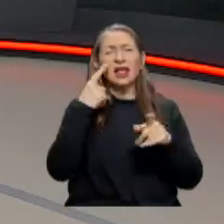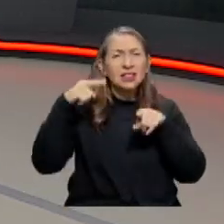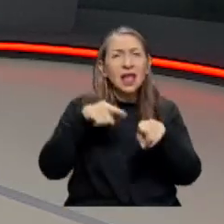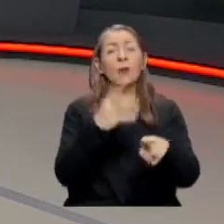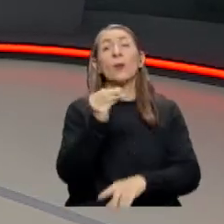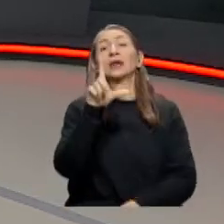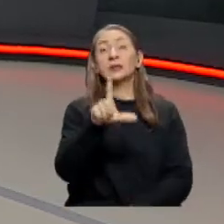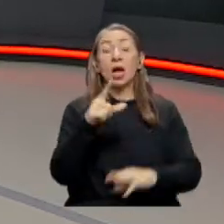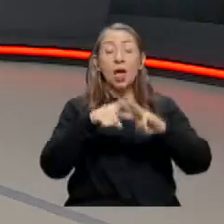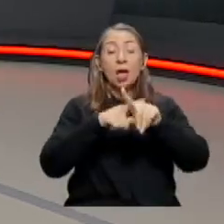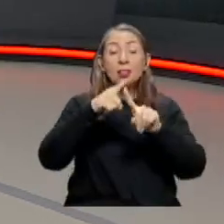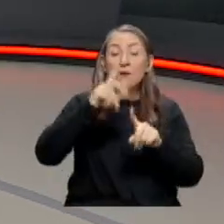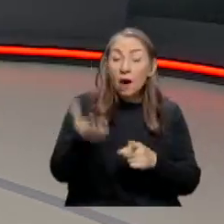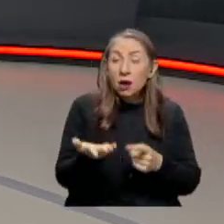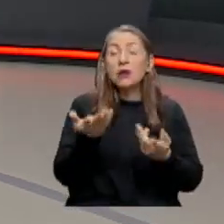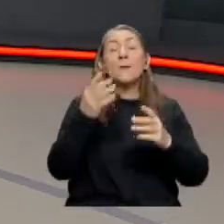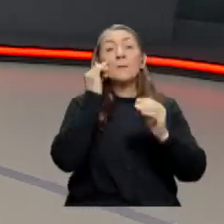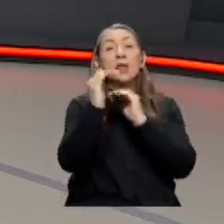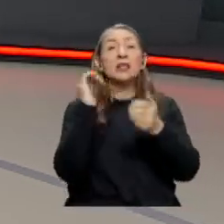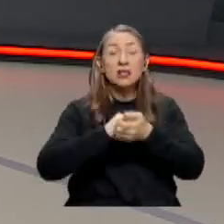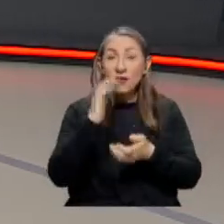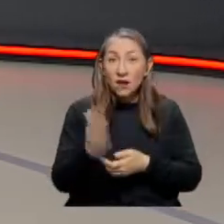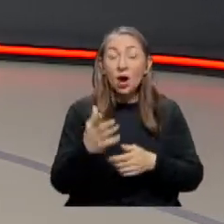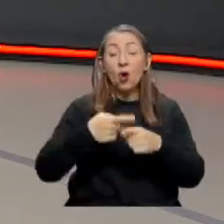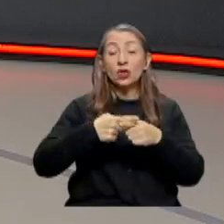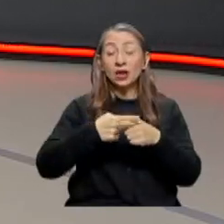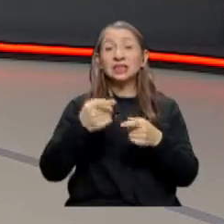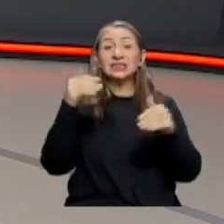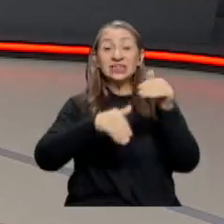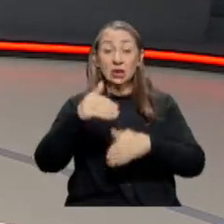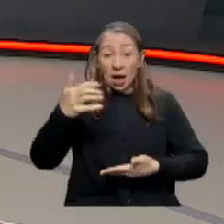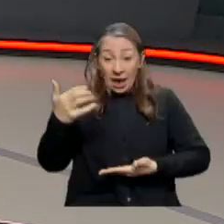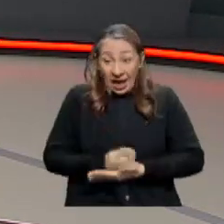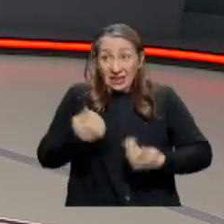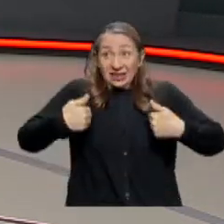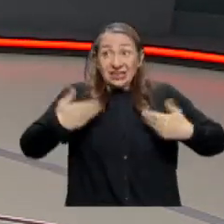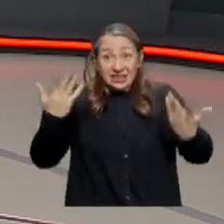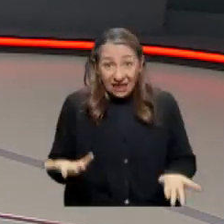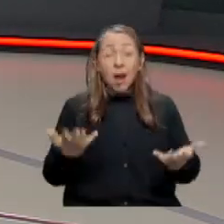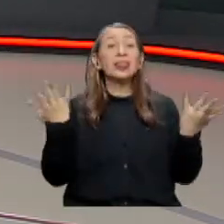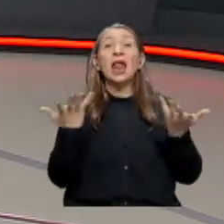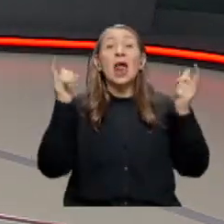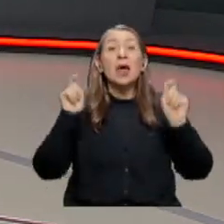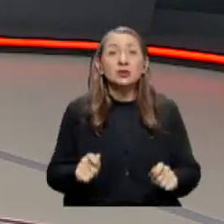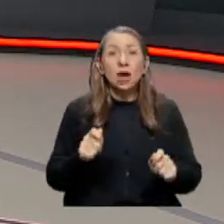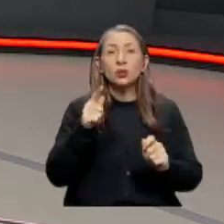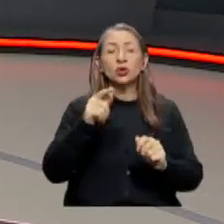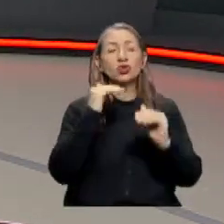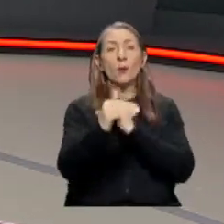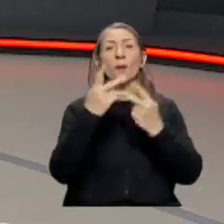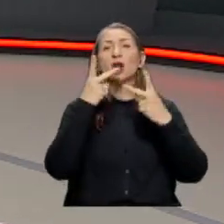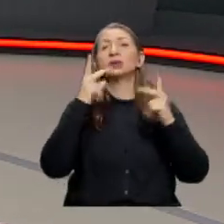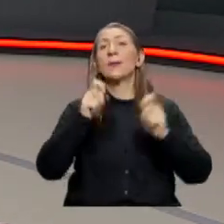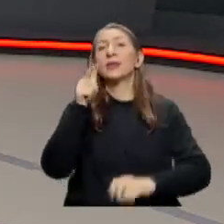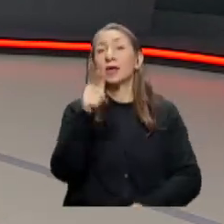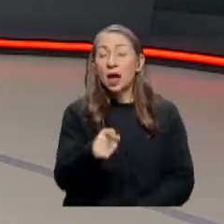etmek lazım. EYT var. Efendim Millet İttifakı ortakları seçimi kazanmaları halinde yapacaklarını bugün kamuoyuna